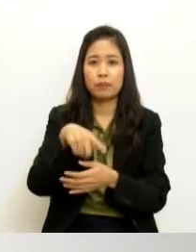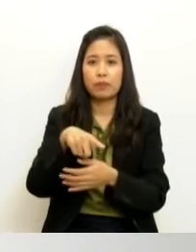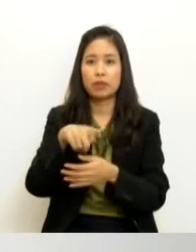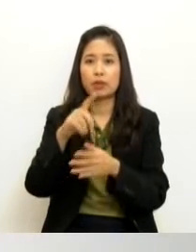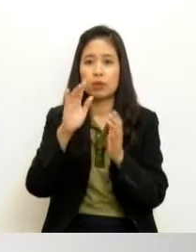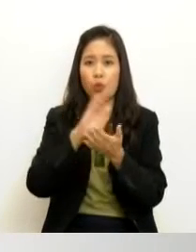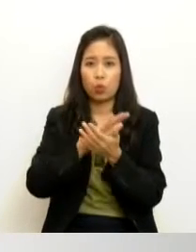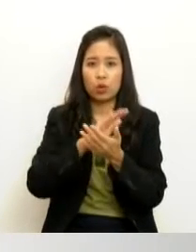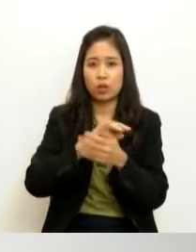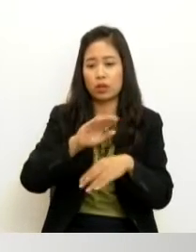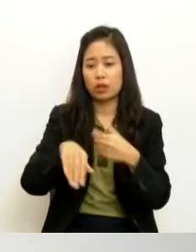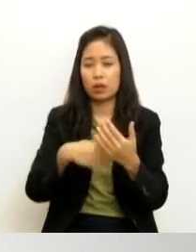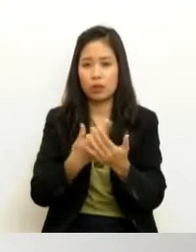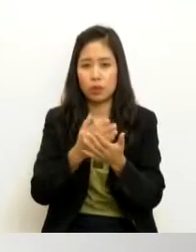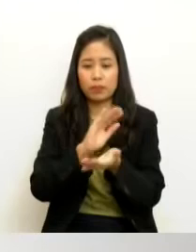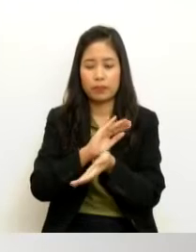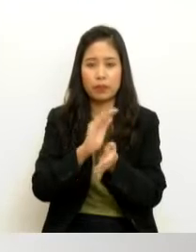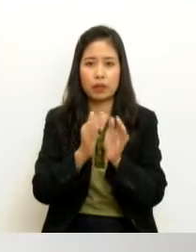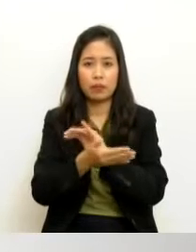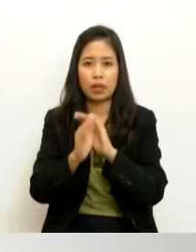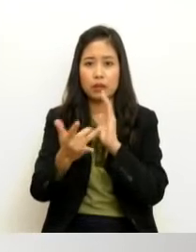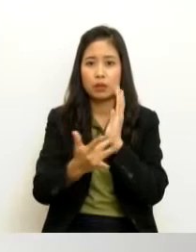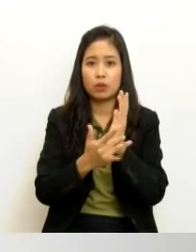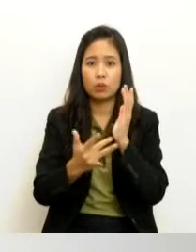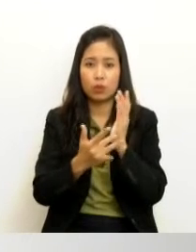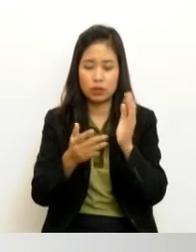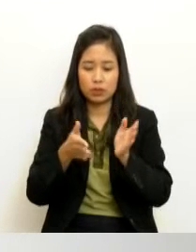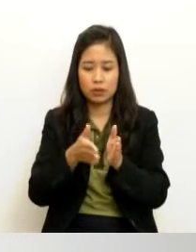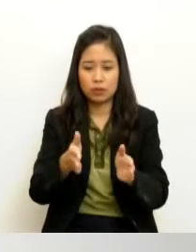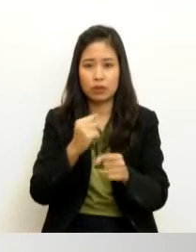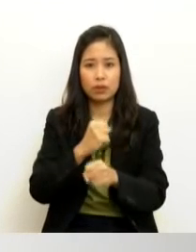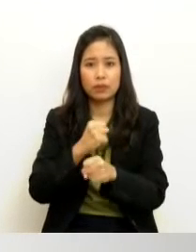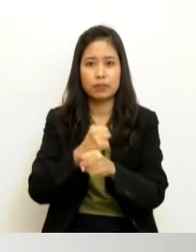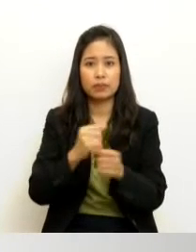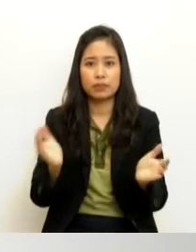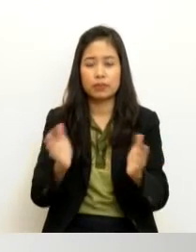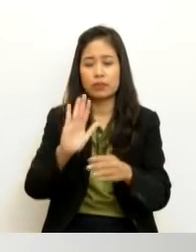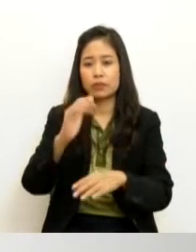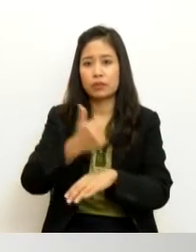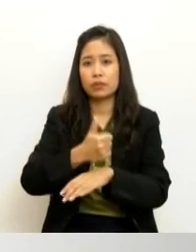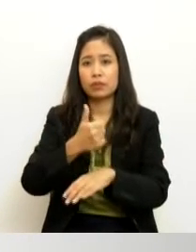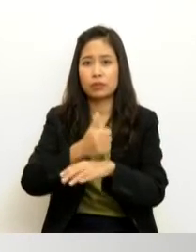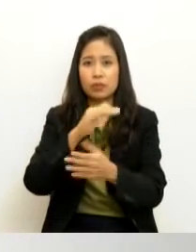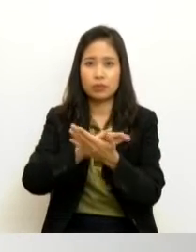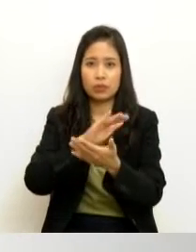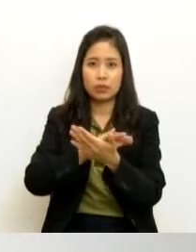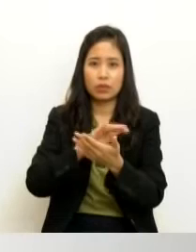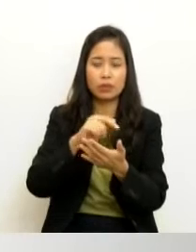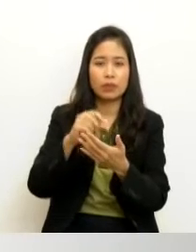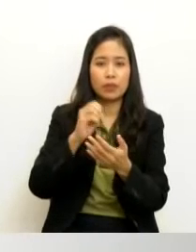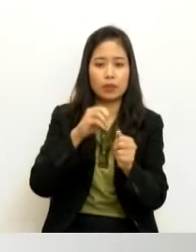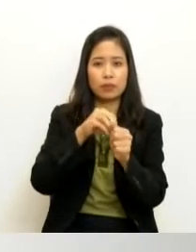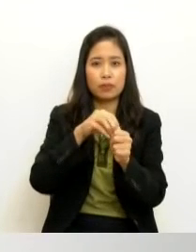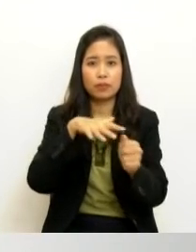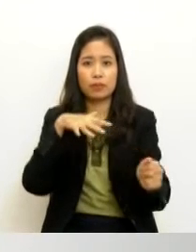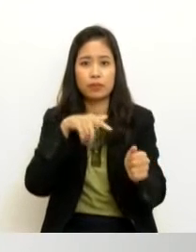เข้าใจต่อการเปลี่ยนแปลงของเทคโนโลยีพร้อมทั้งส่งเสริมบทบาทของผู้บริหารสถานศึกษาในการที่จะเป็นโค้ชนะคะแล้วก็ติ